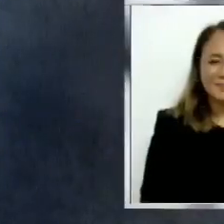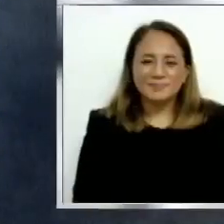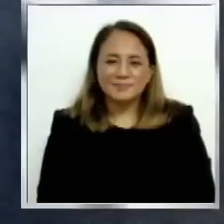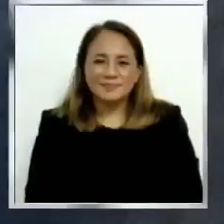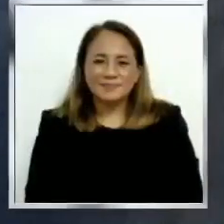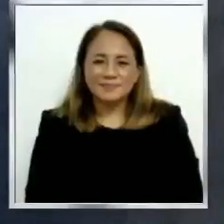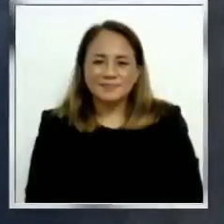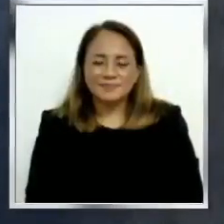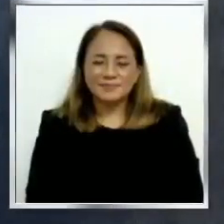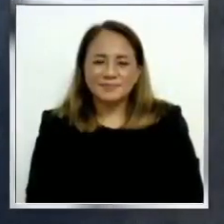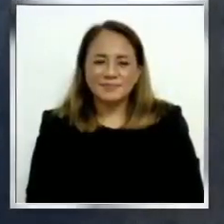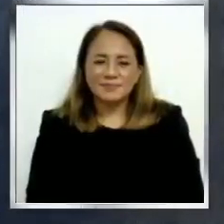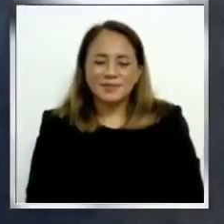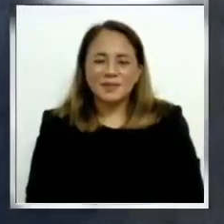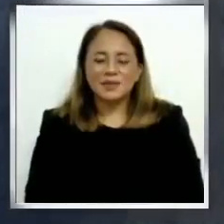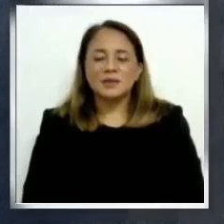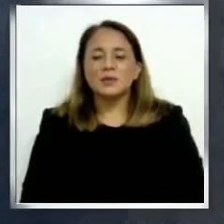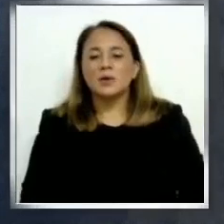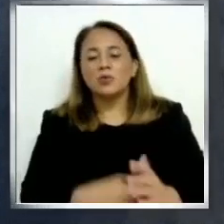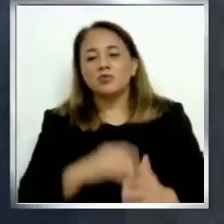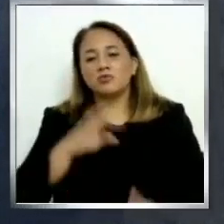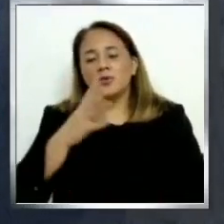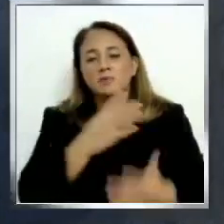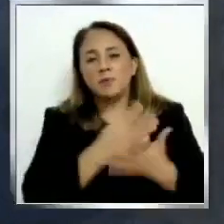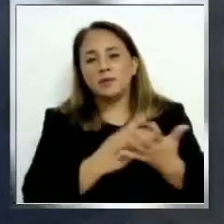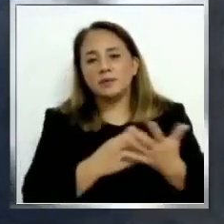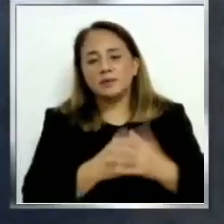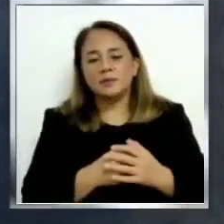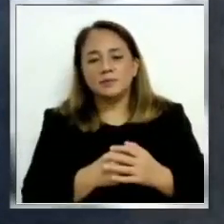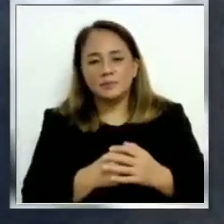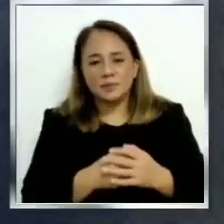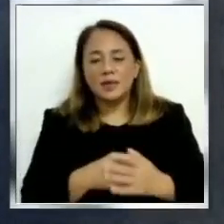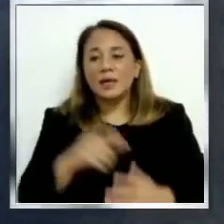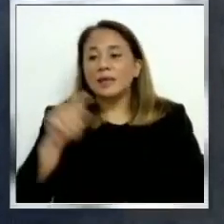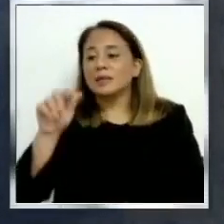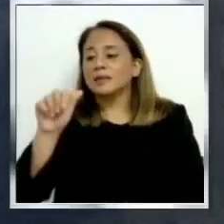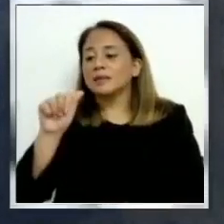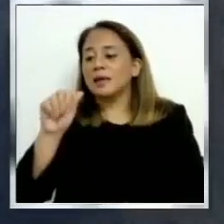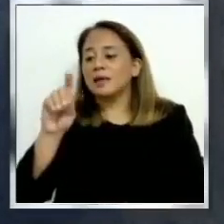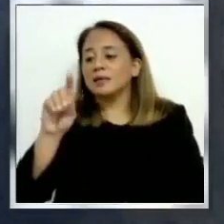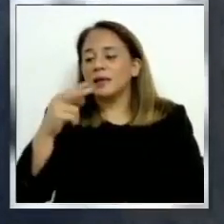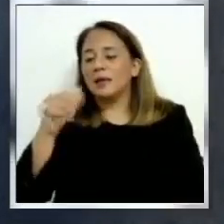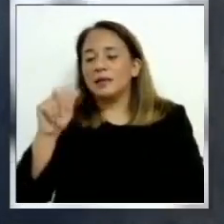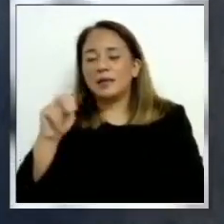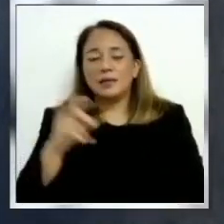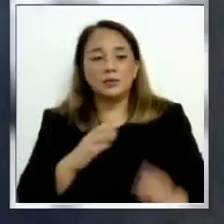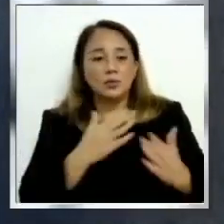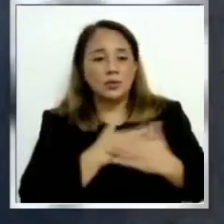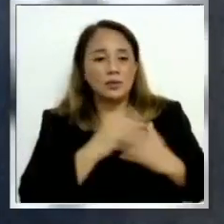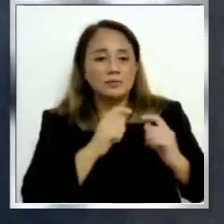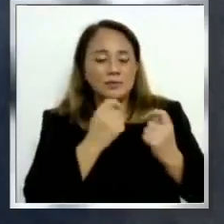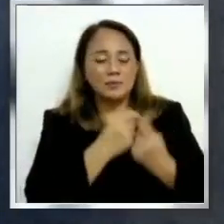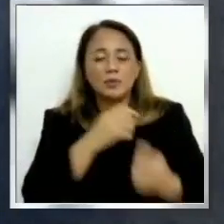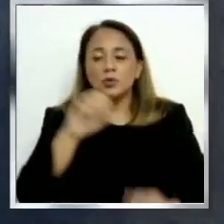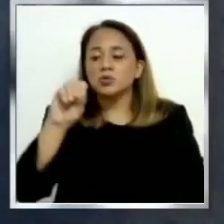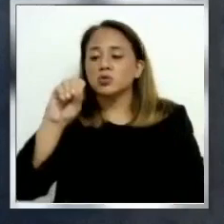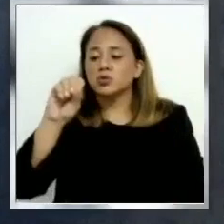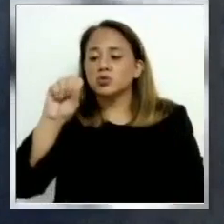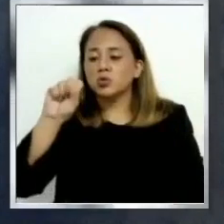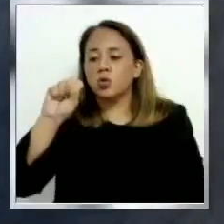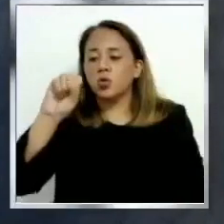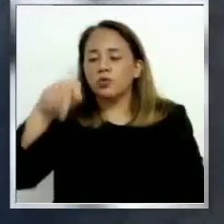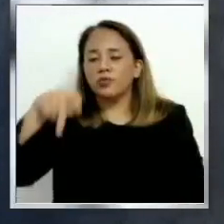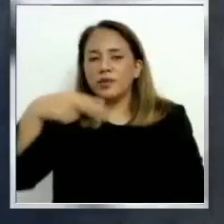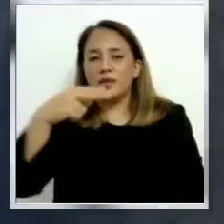Bibida sa 4-part episode ng weekly drama anthology na Tadhana, ang mag-love team na sina Sofia Pablo at Allen Ansay, kasamang iba